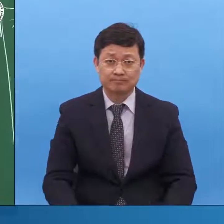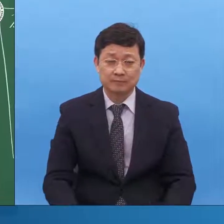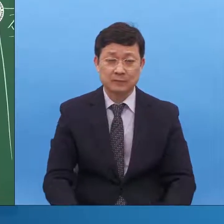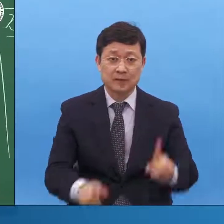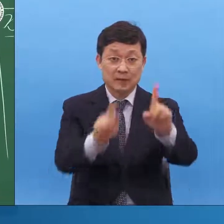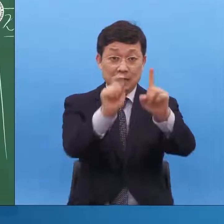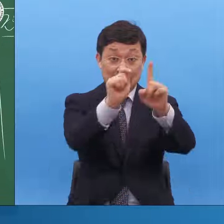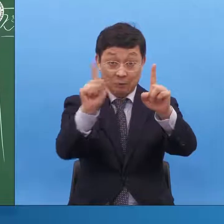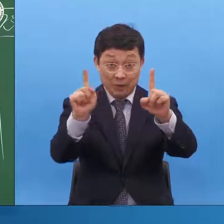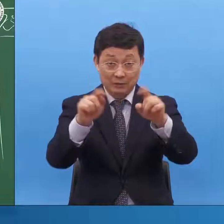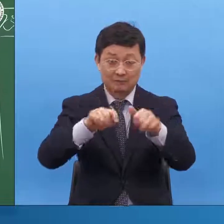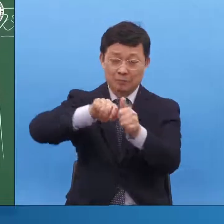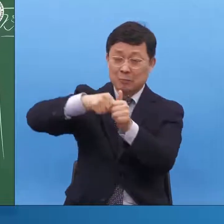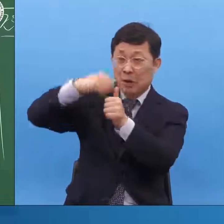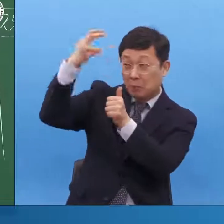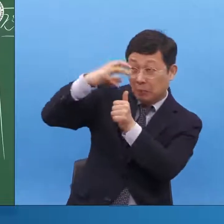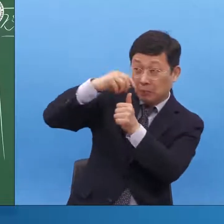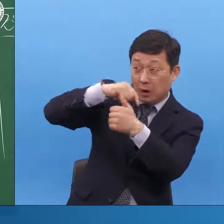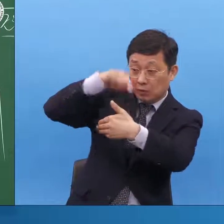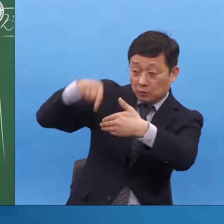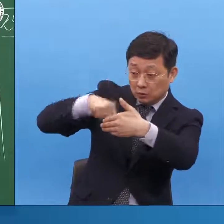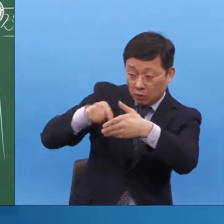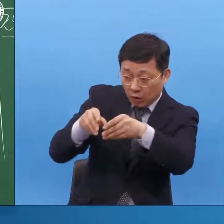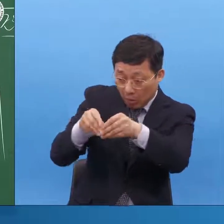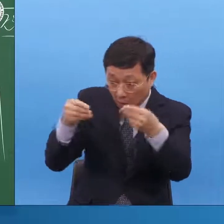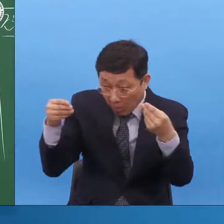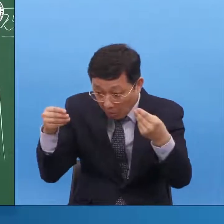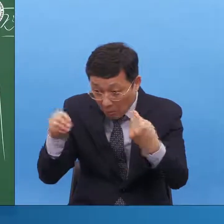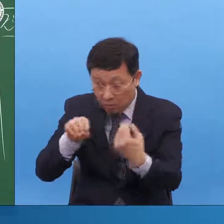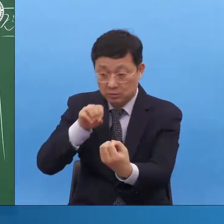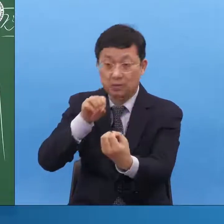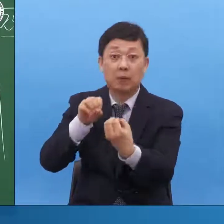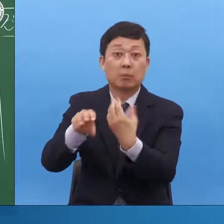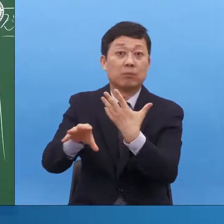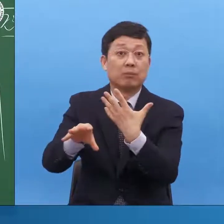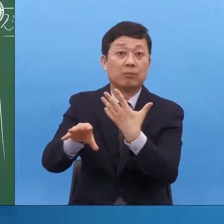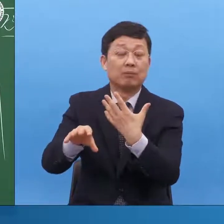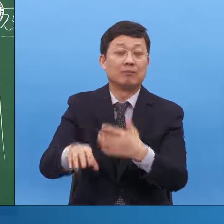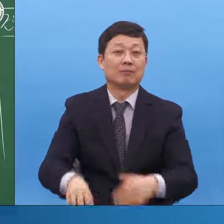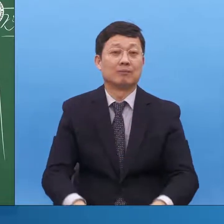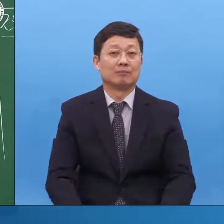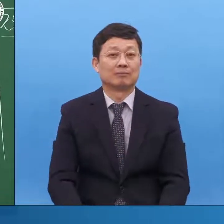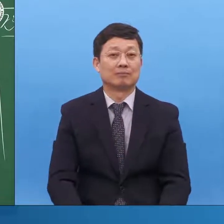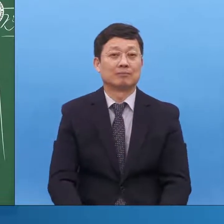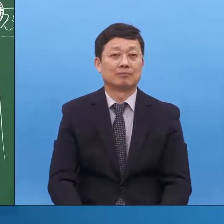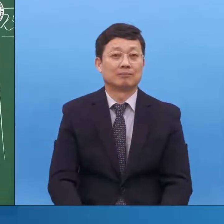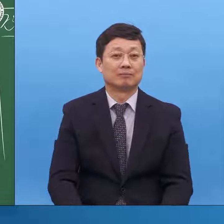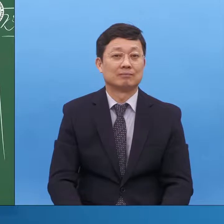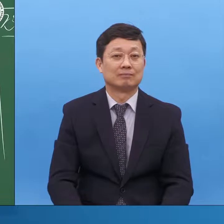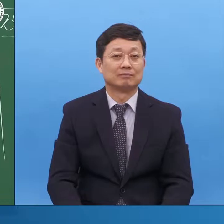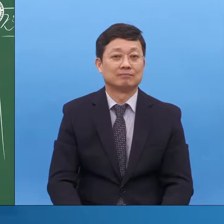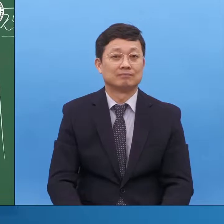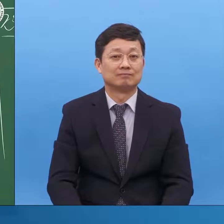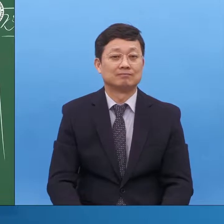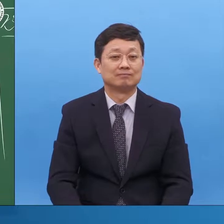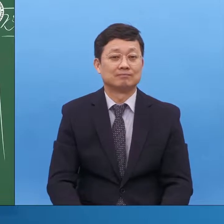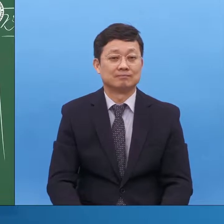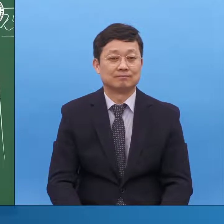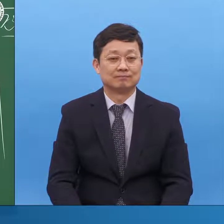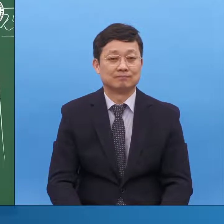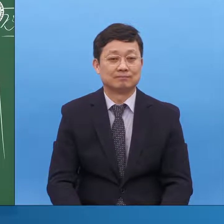All the answers lie within 왜냐? persecution. Why? 그래서 남에서 제일 예수님이 많이 말씀하신 게